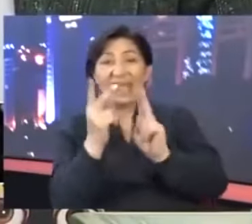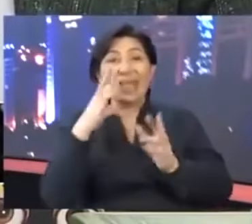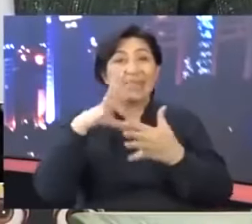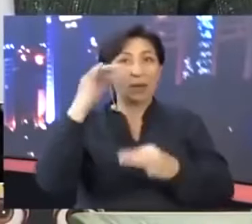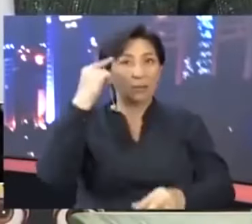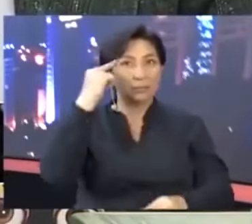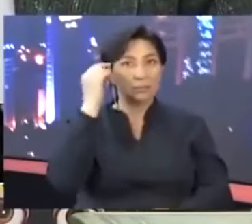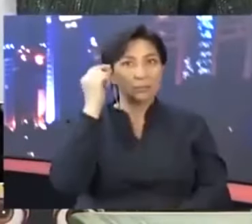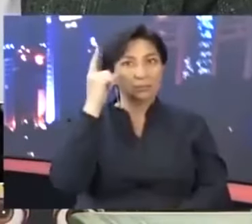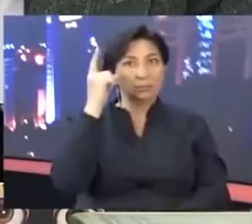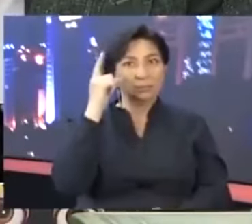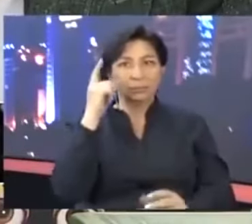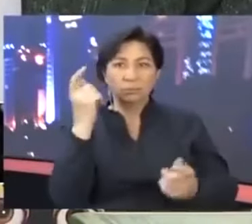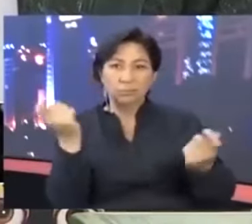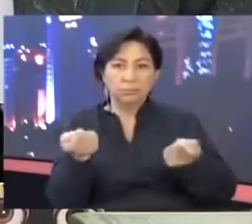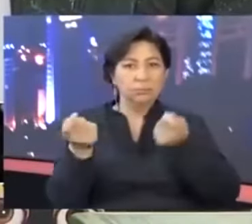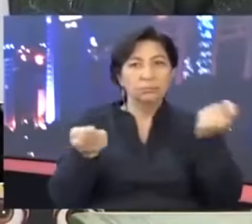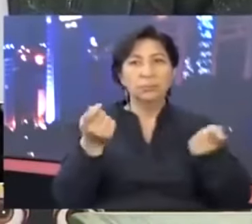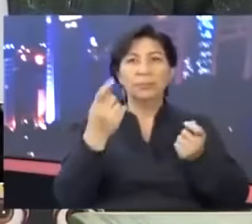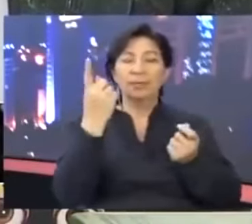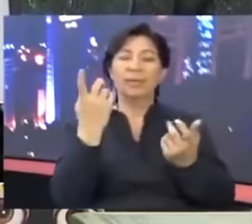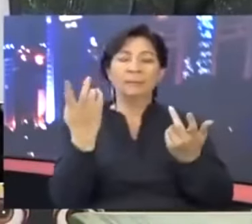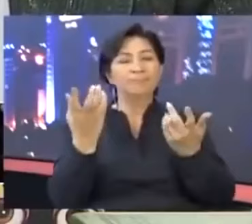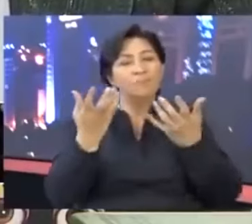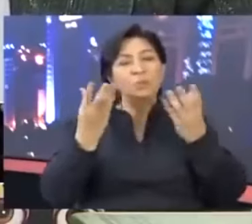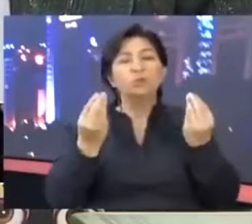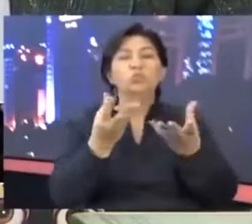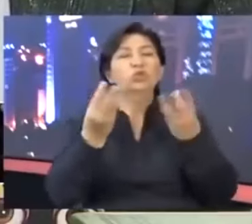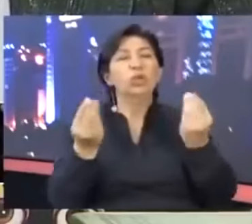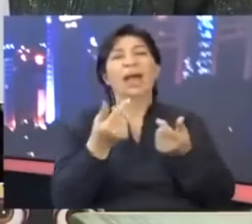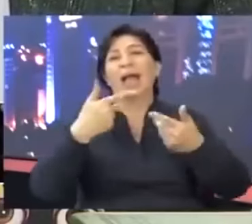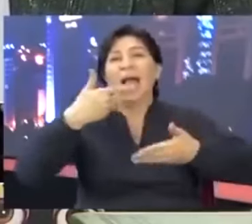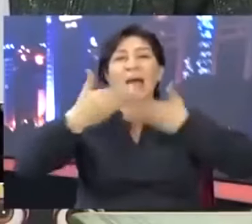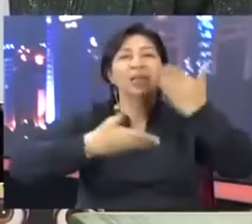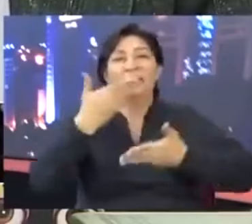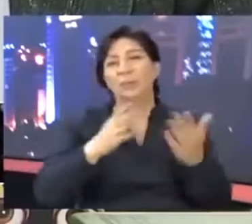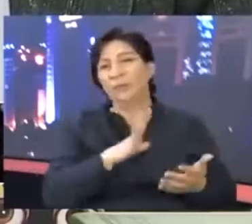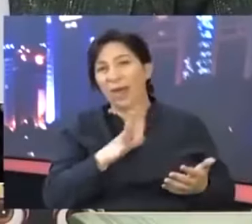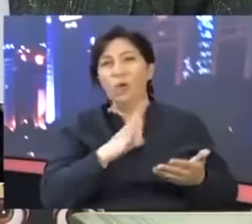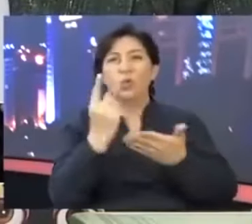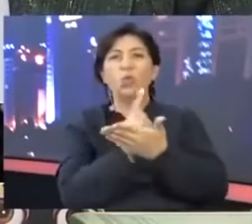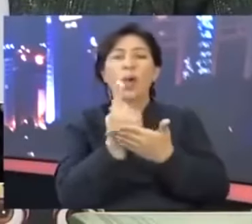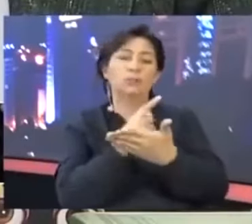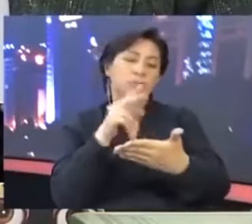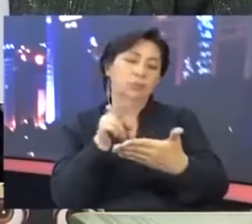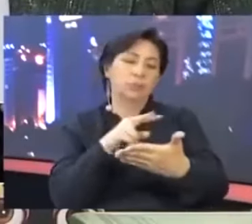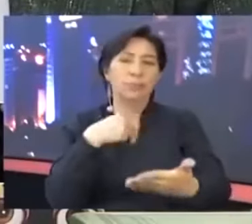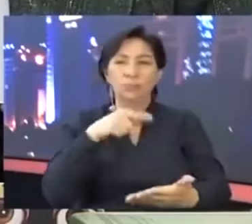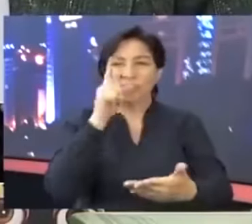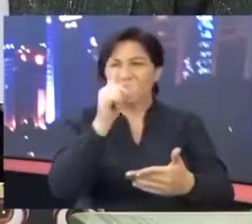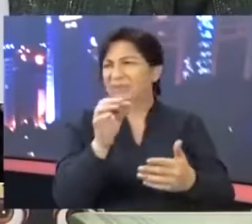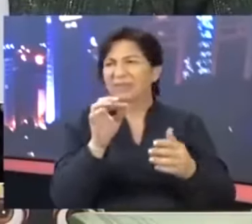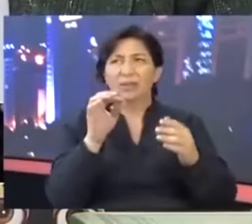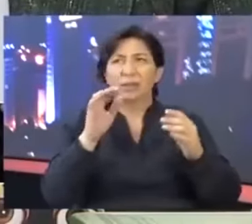daha Ayık tutmaya da yönelik de böyle bir bir edebi bir yönü var H Eee Kur'an'ı okuduğu zaman ben hiç kimsenin burada